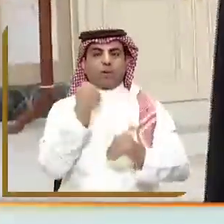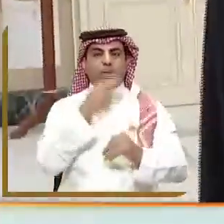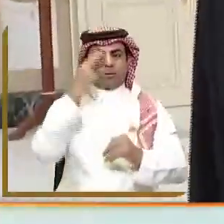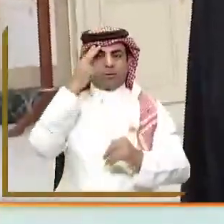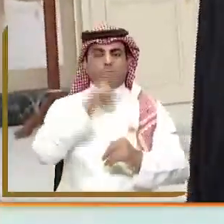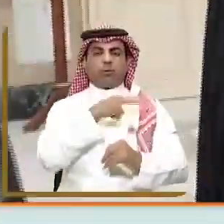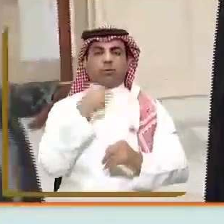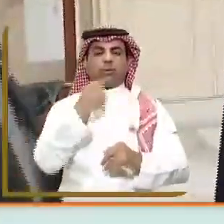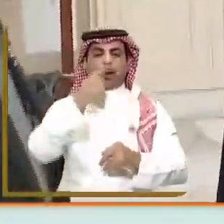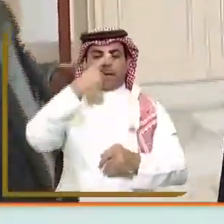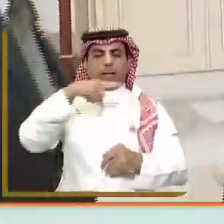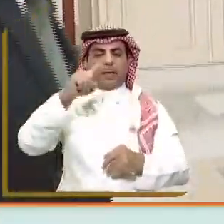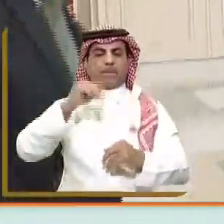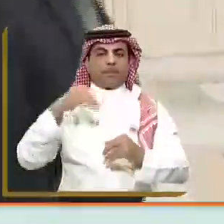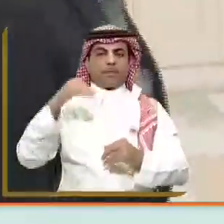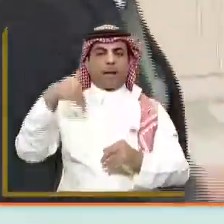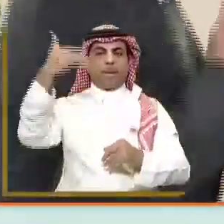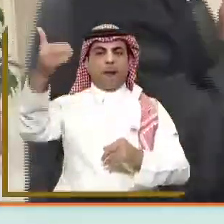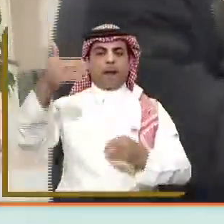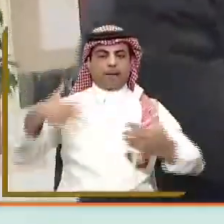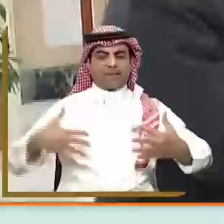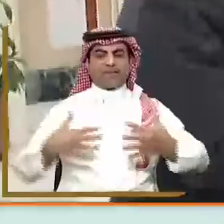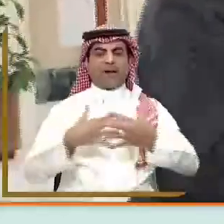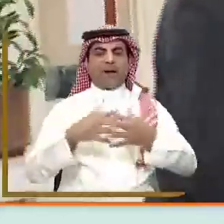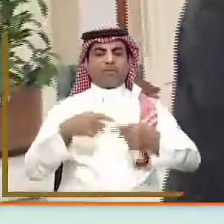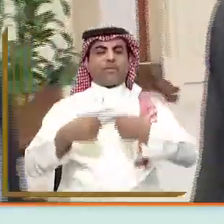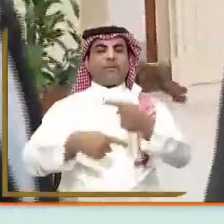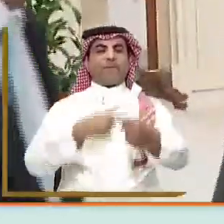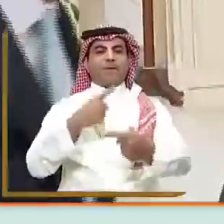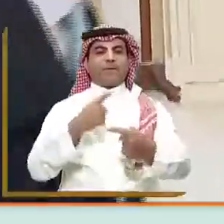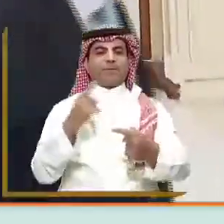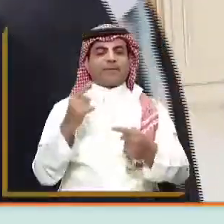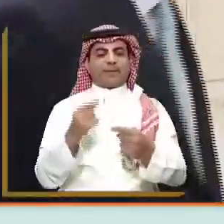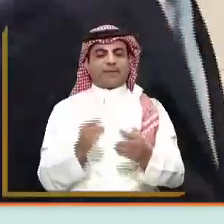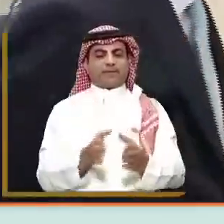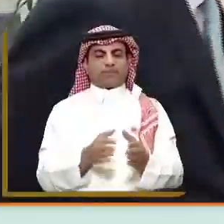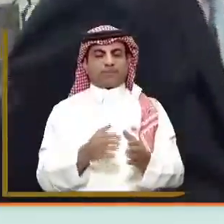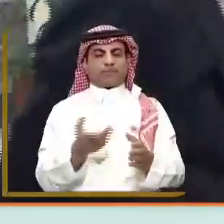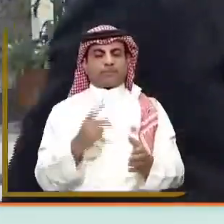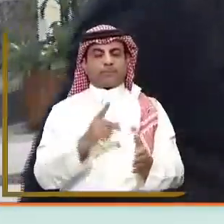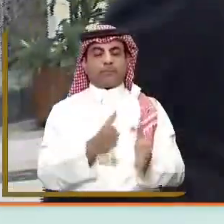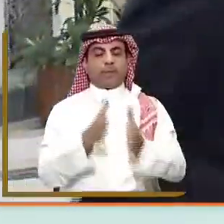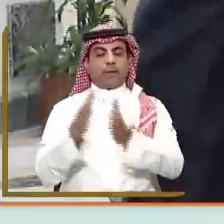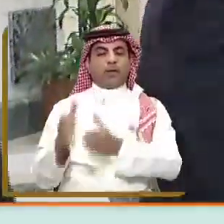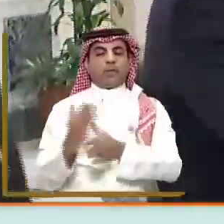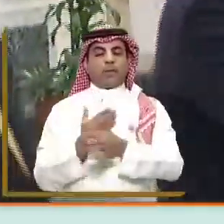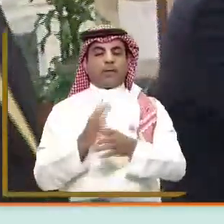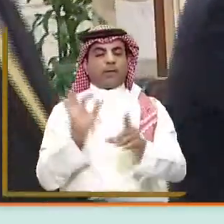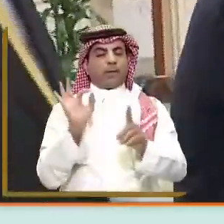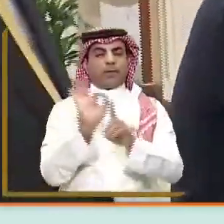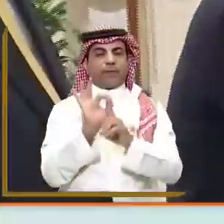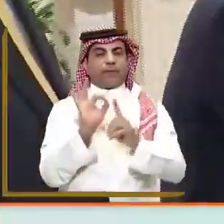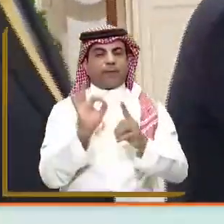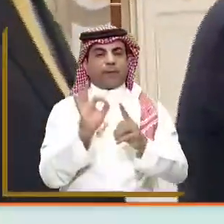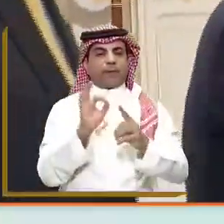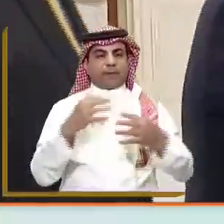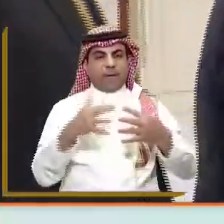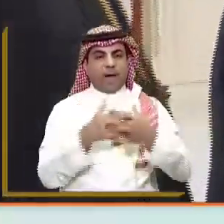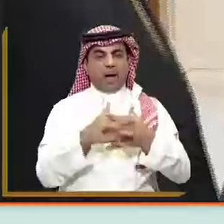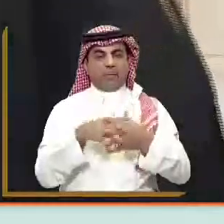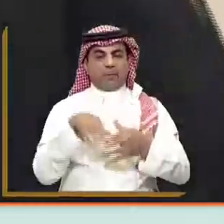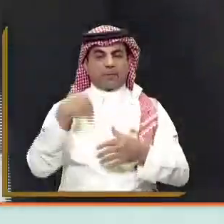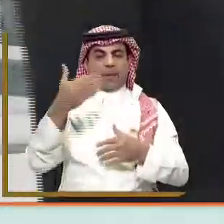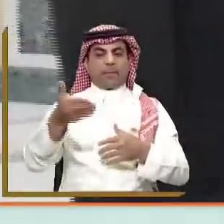البلدين بهدف الارتقاء بالعلاقات الثنائية إلى آفاق أرحب وبما يخدم المصالح المشتركة